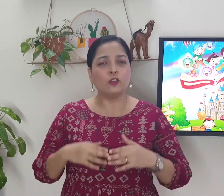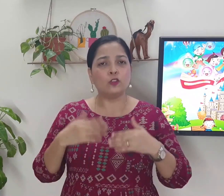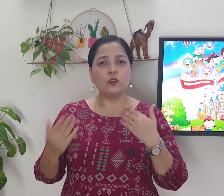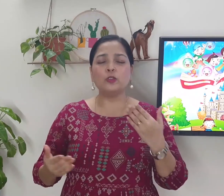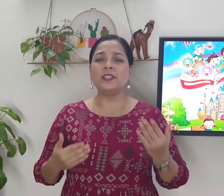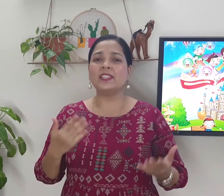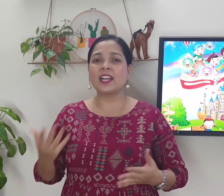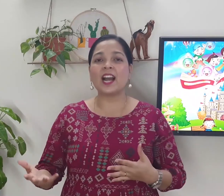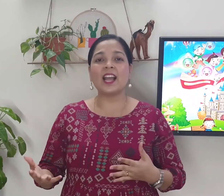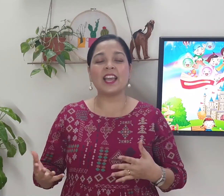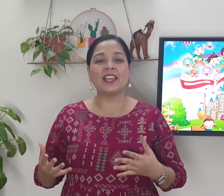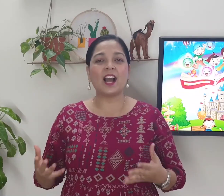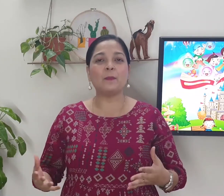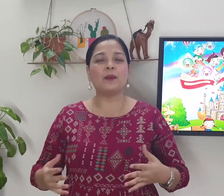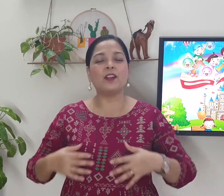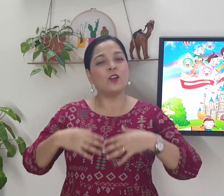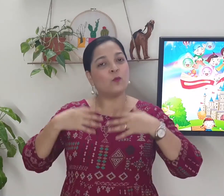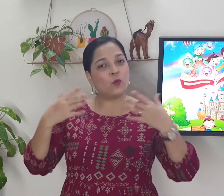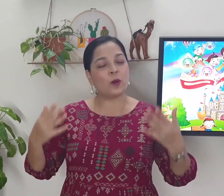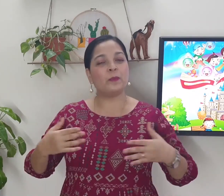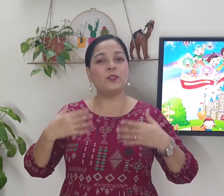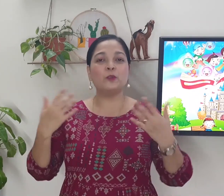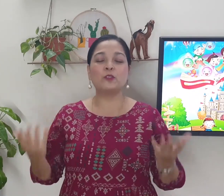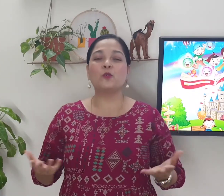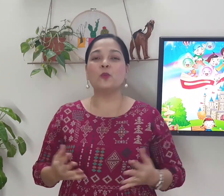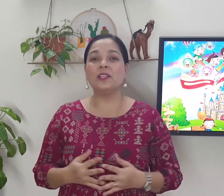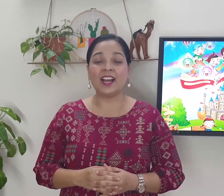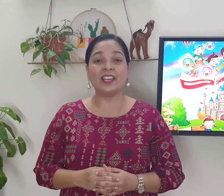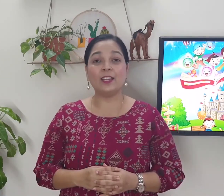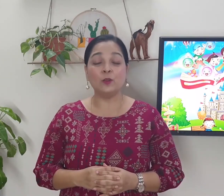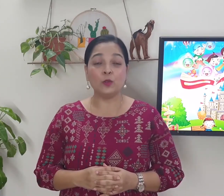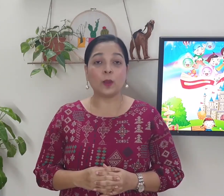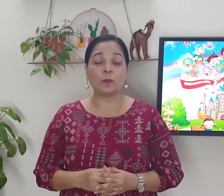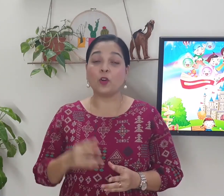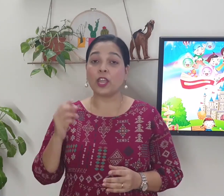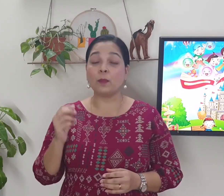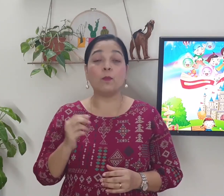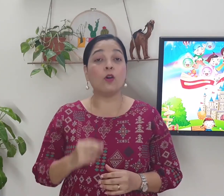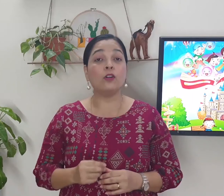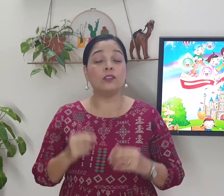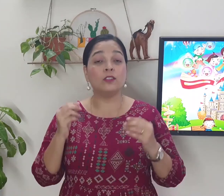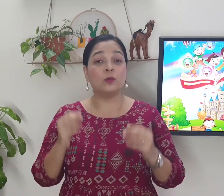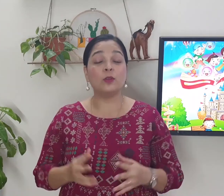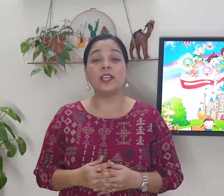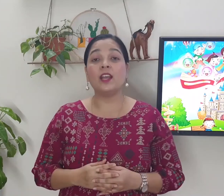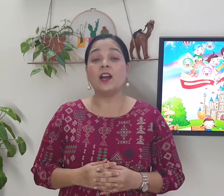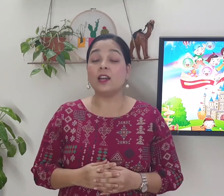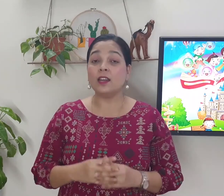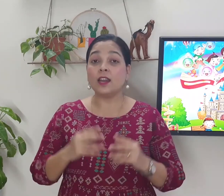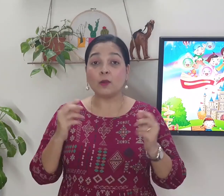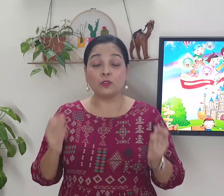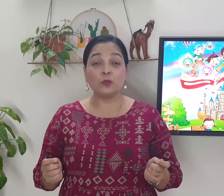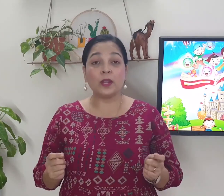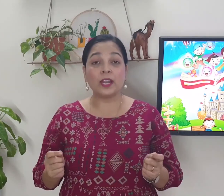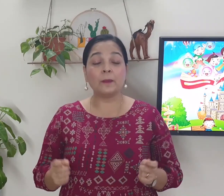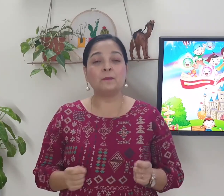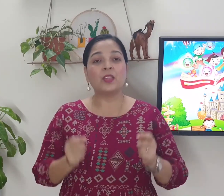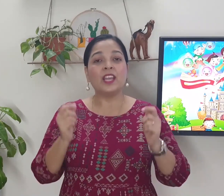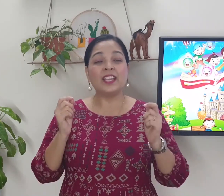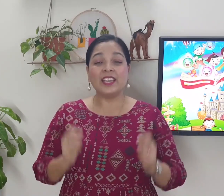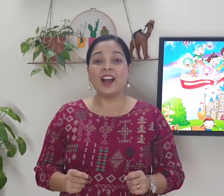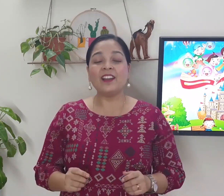जे काय आम्ही तुम्हाला शिकवले तुम्ही आपल्या मित्रांना सांगू शकता. हालेलुया. आणि एक खूप इम्पॉर्टंट न्यूज